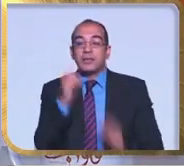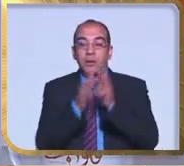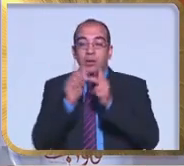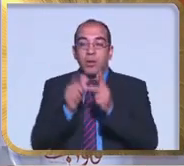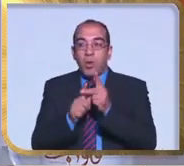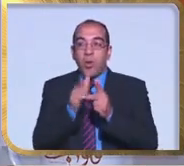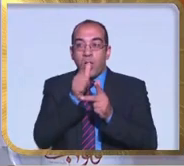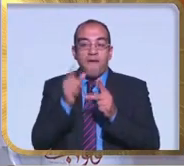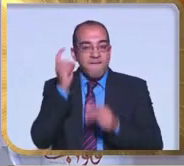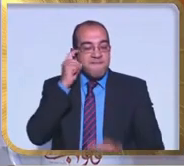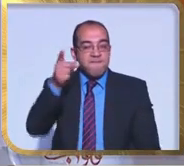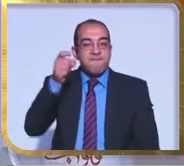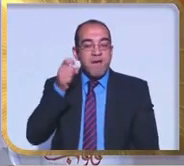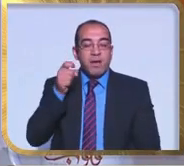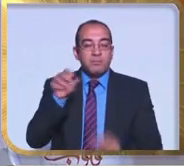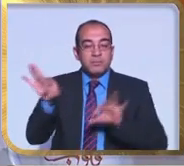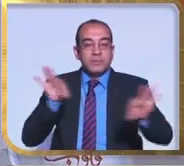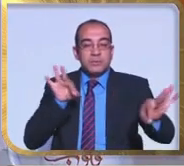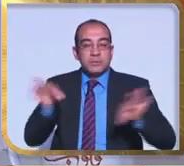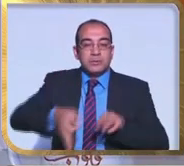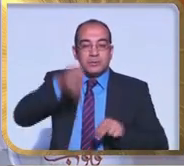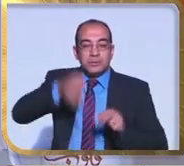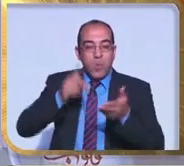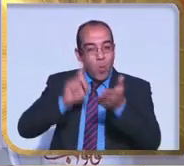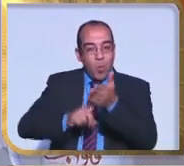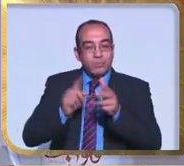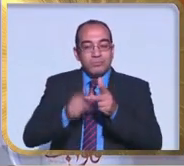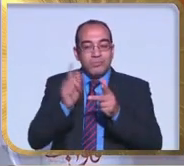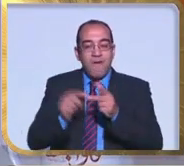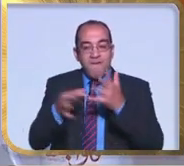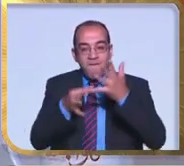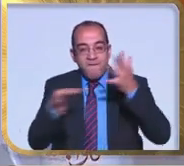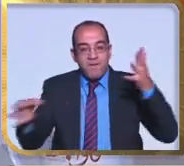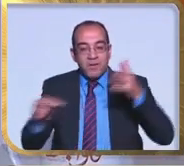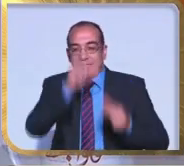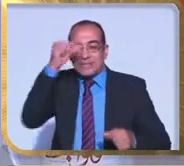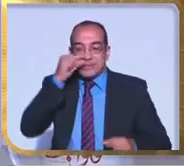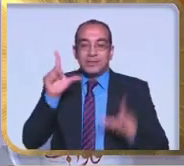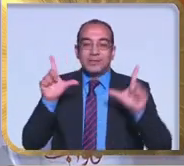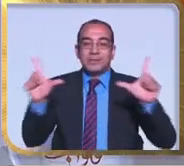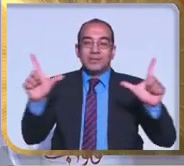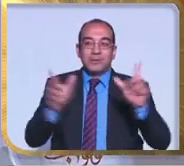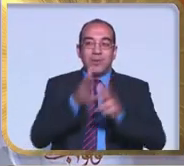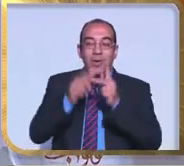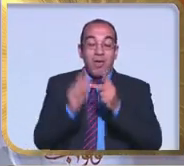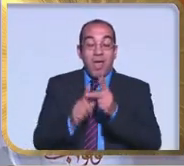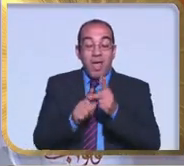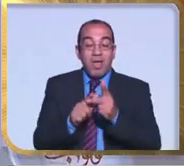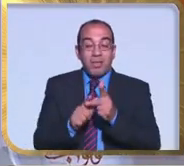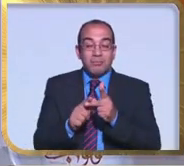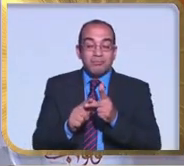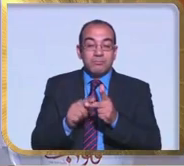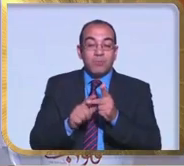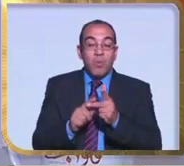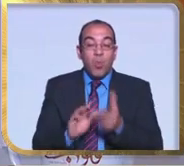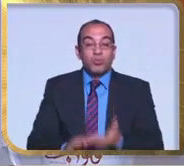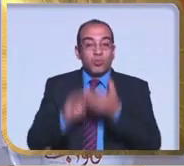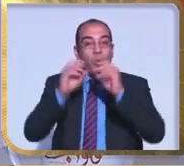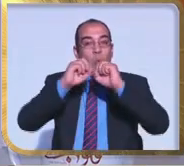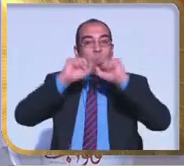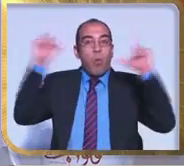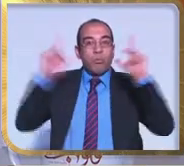عن فهمه الدقيق لأصول وفروع هذا الدين الحنيف، واللي تجلى وظهر